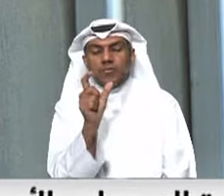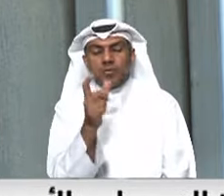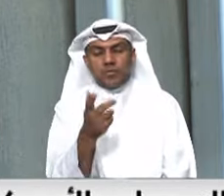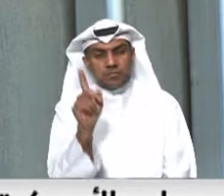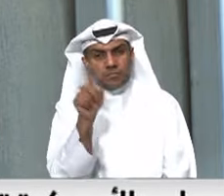c